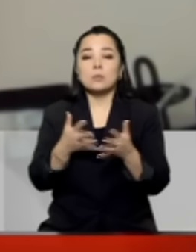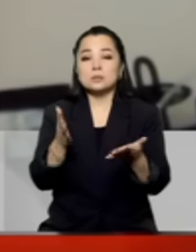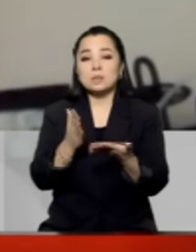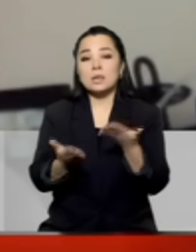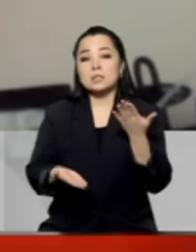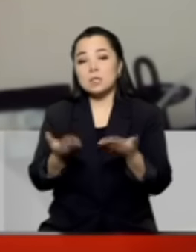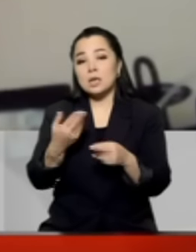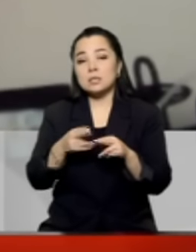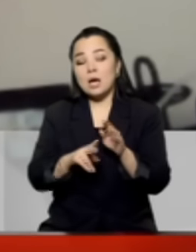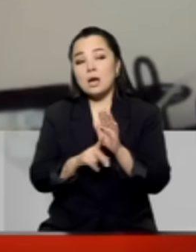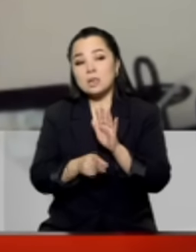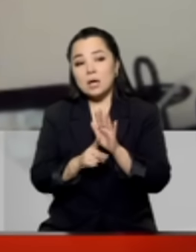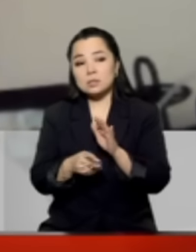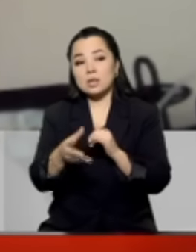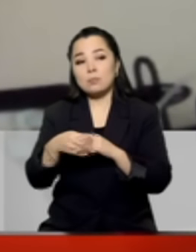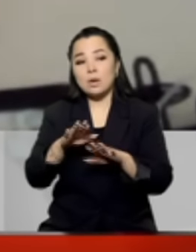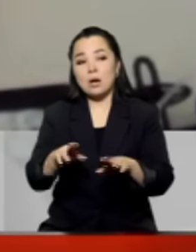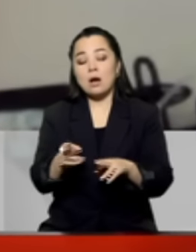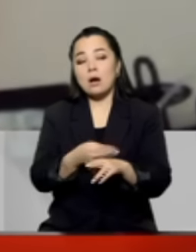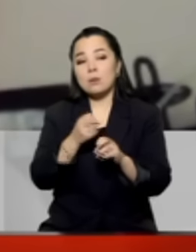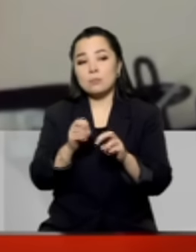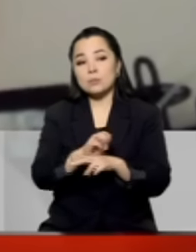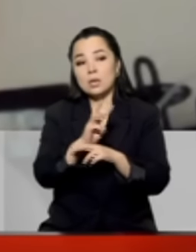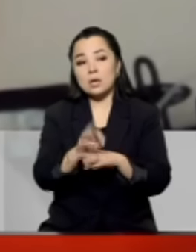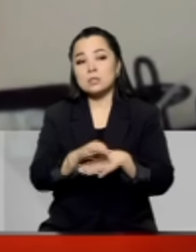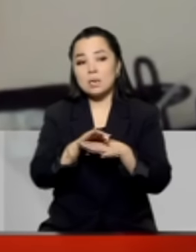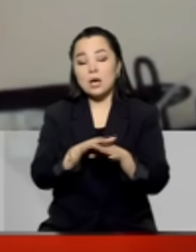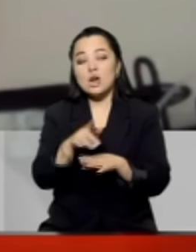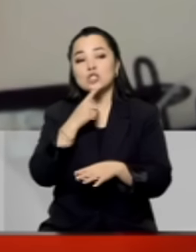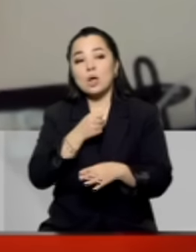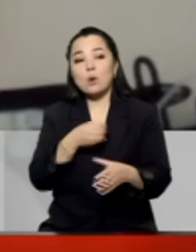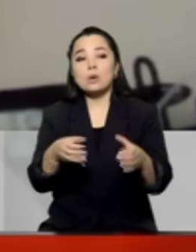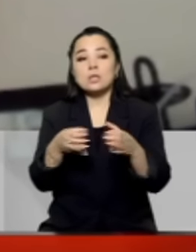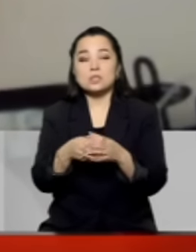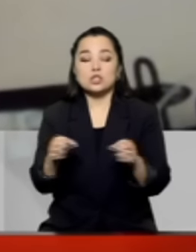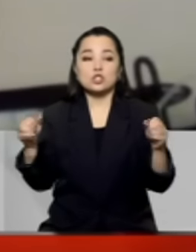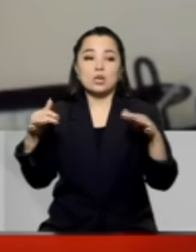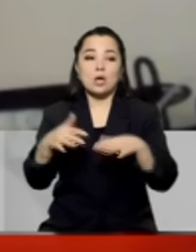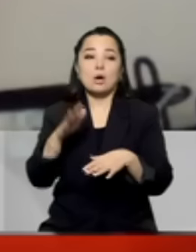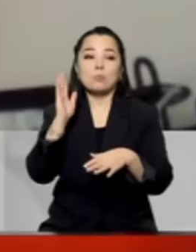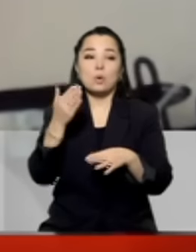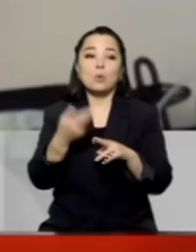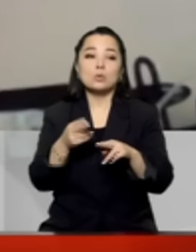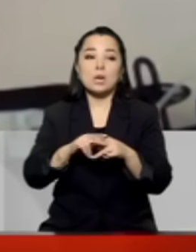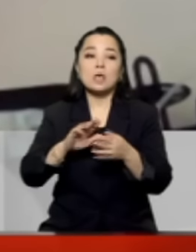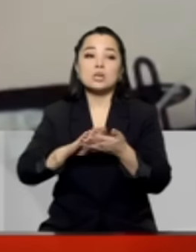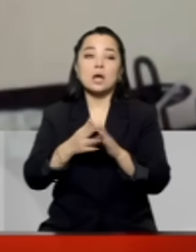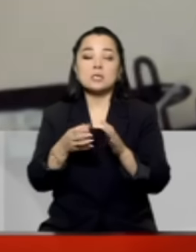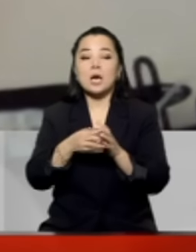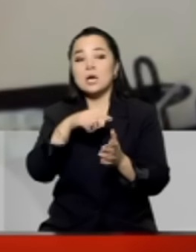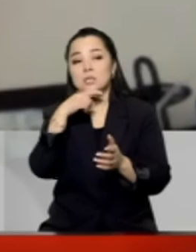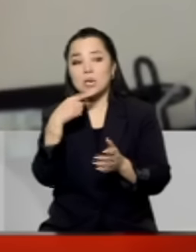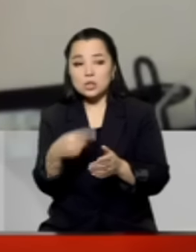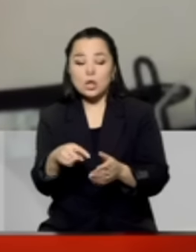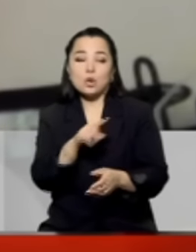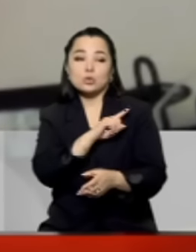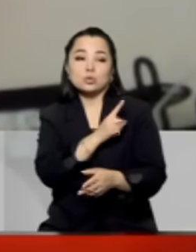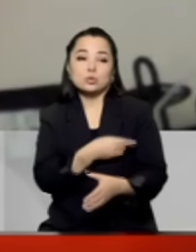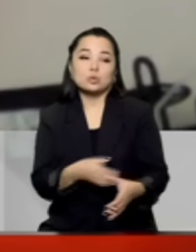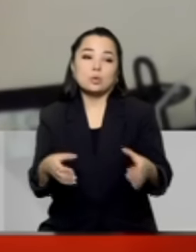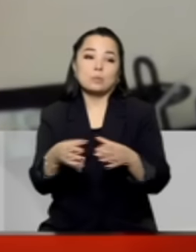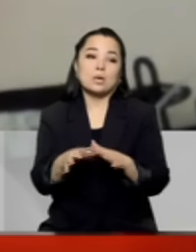осы ракеталар Ресей аумағында қамтамасыз ету желілерімен жауынгерлер жиналған жерге тиетін болса, мұндай жағдайда Ресейдің күш жұмылдырып